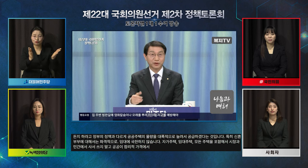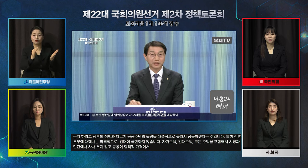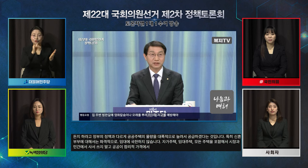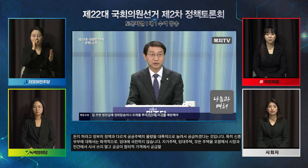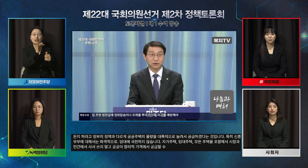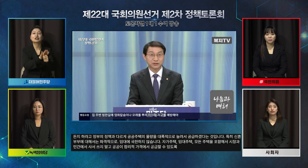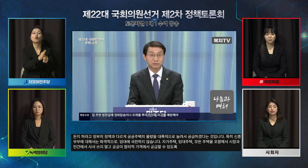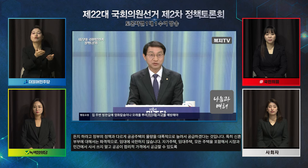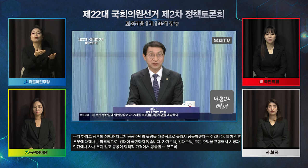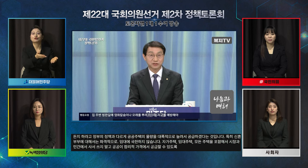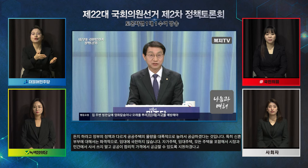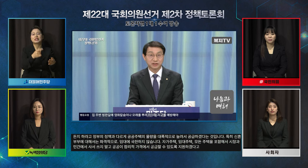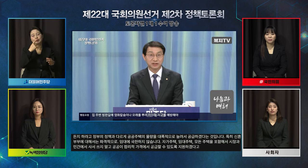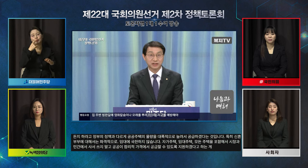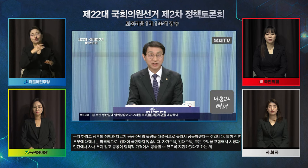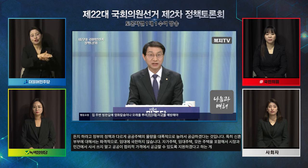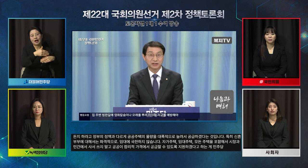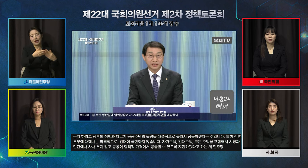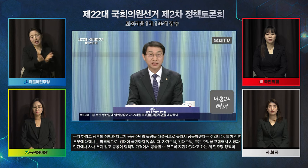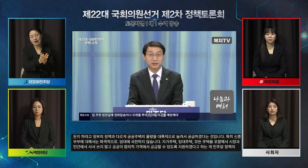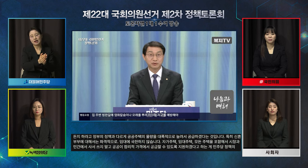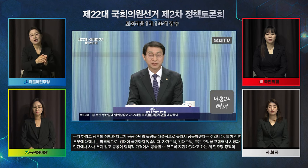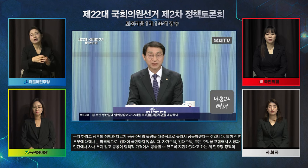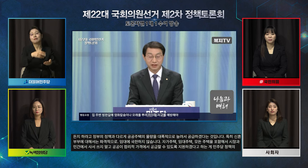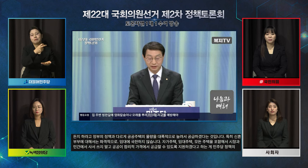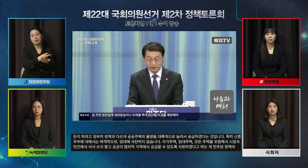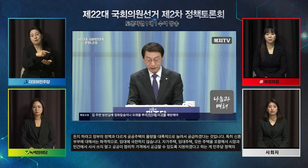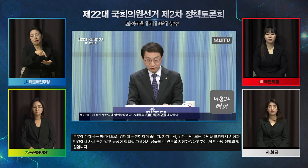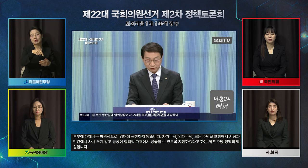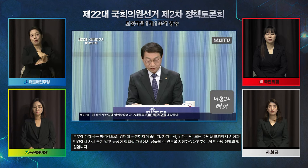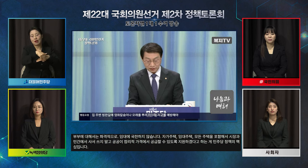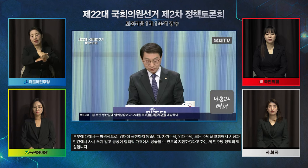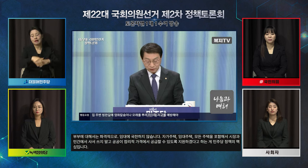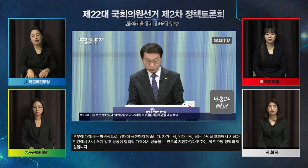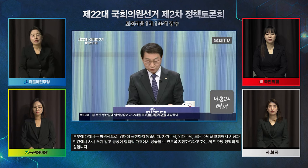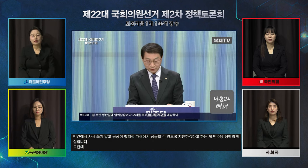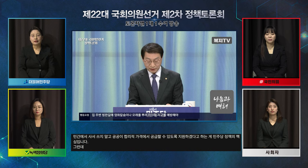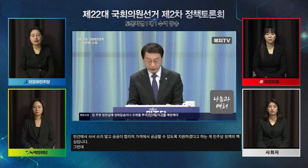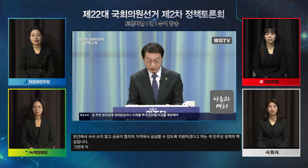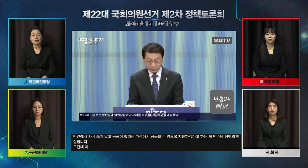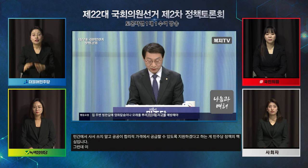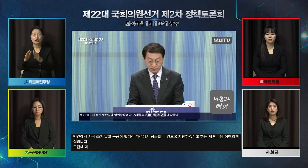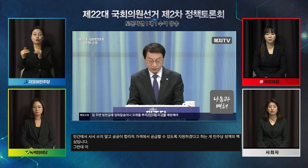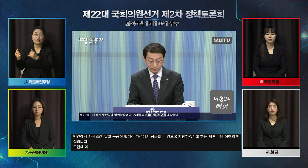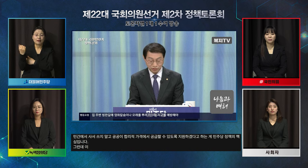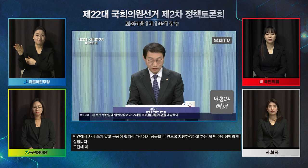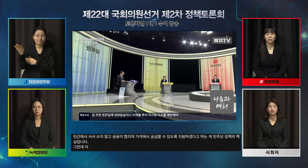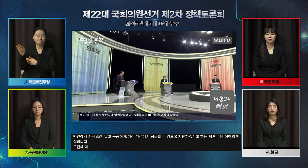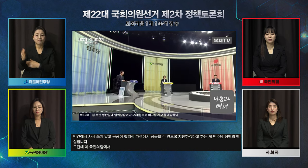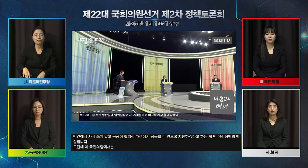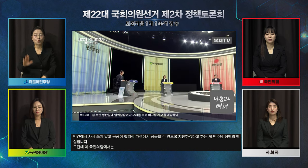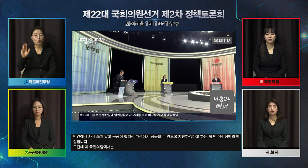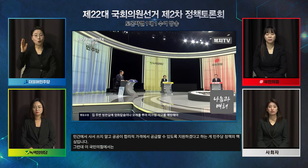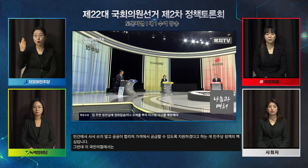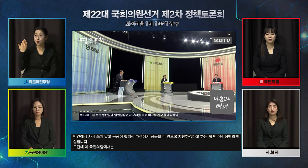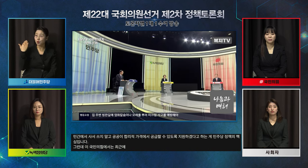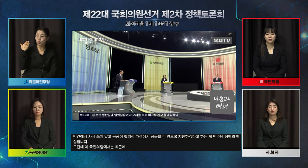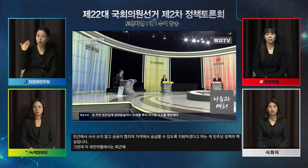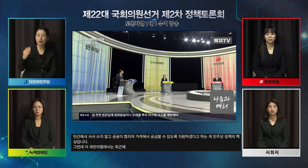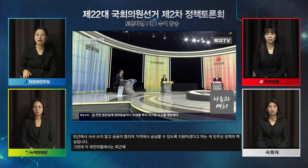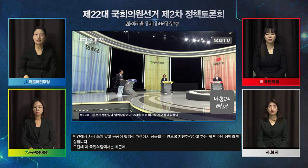있도록 지원하겠다고 하는 게 민주당 정책의 핵심입니다. 그런데 이 국민의힘에서는 최근에